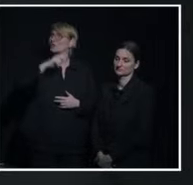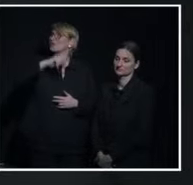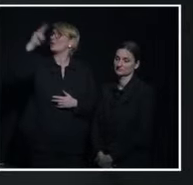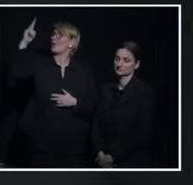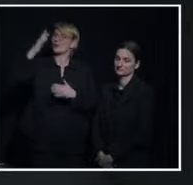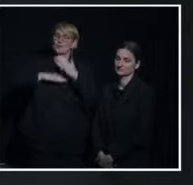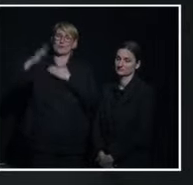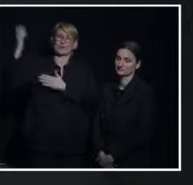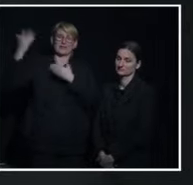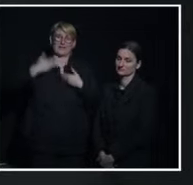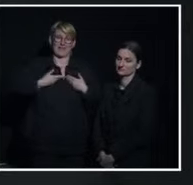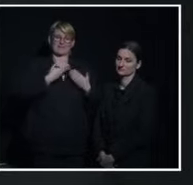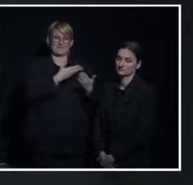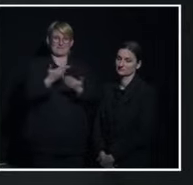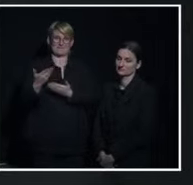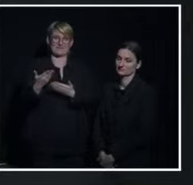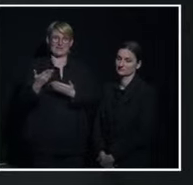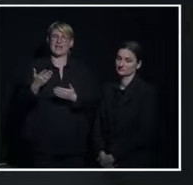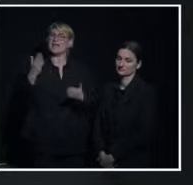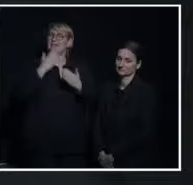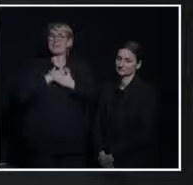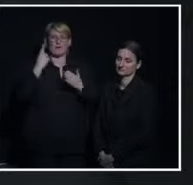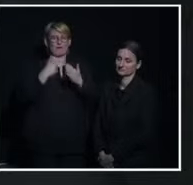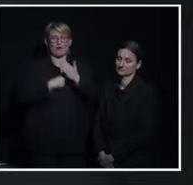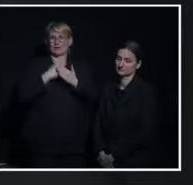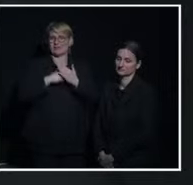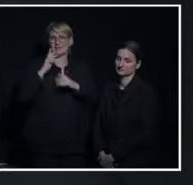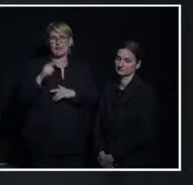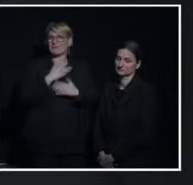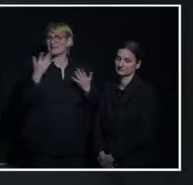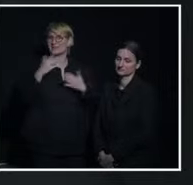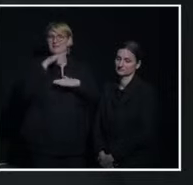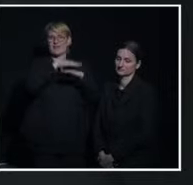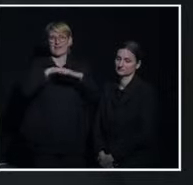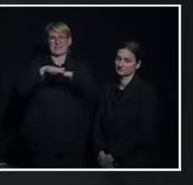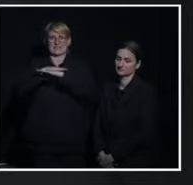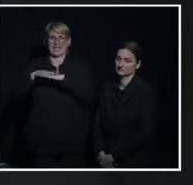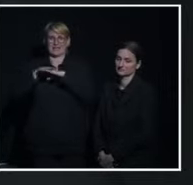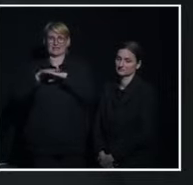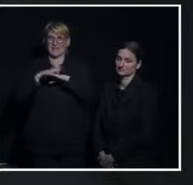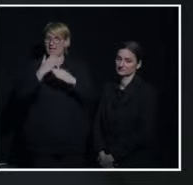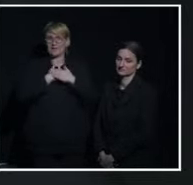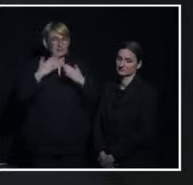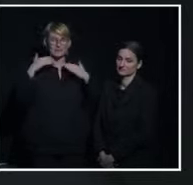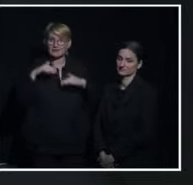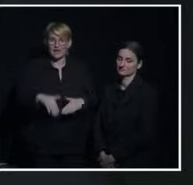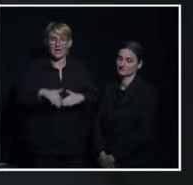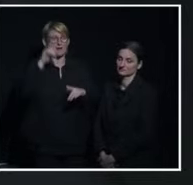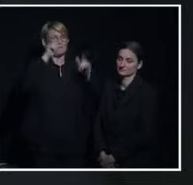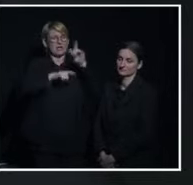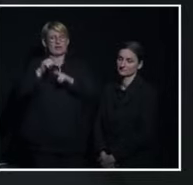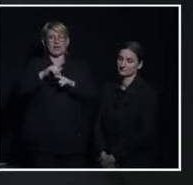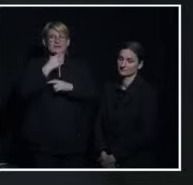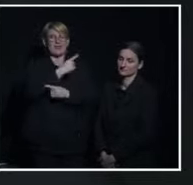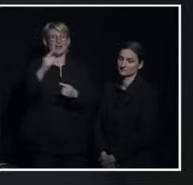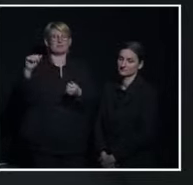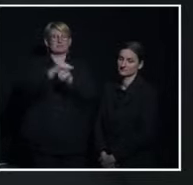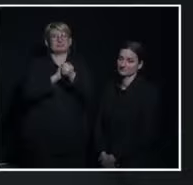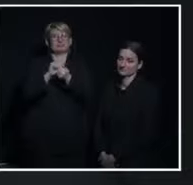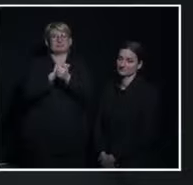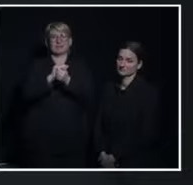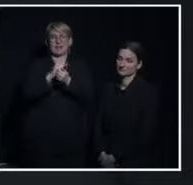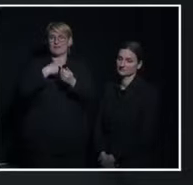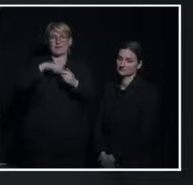Gerechtigkeit. Liebe fordert immer wieder zum Verzeihen heraus. Wenn wir die Liebe nicht haben, zerstört die Menschheit sich selbst, sind wir